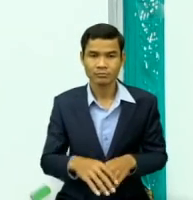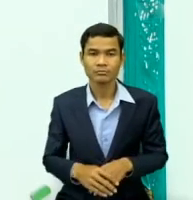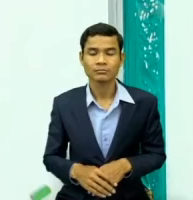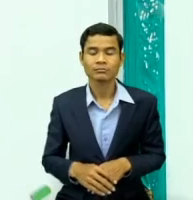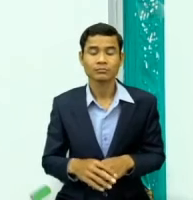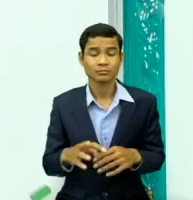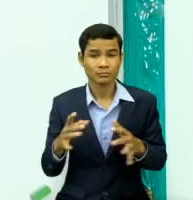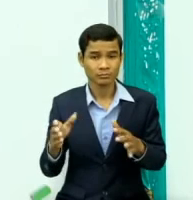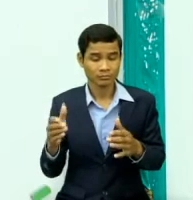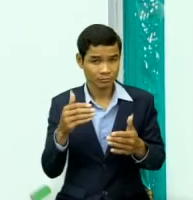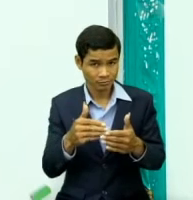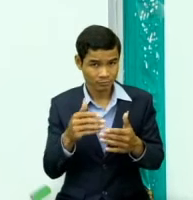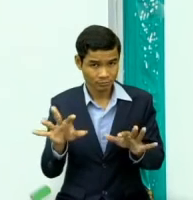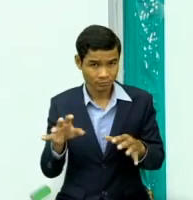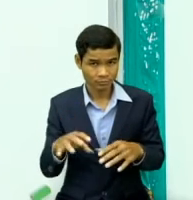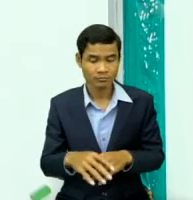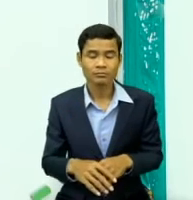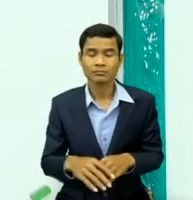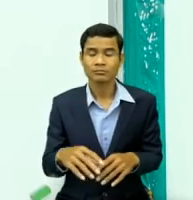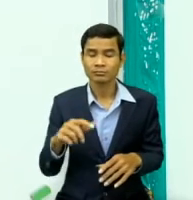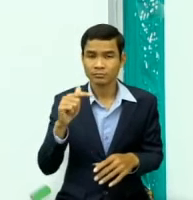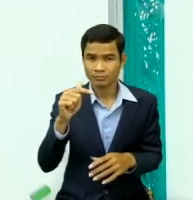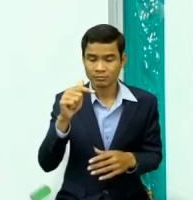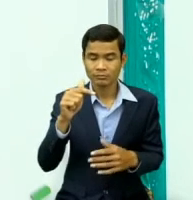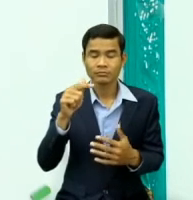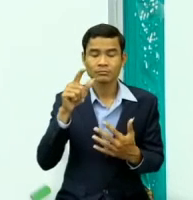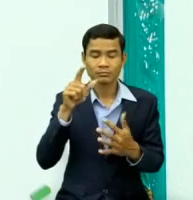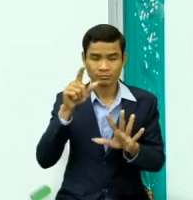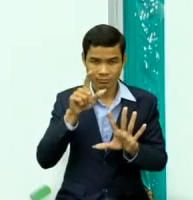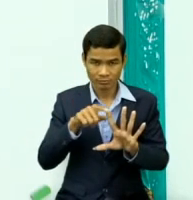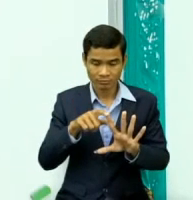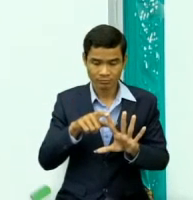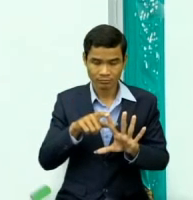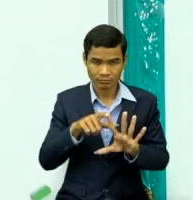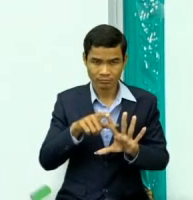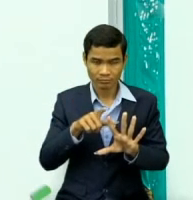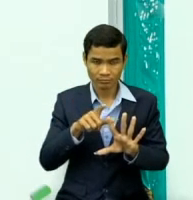chà chị đi rồi hả con ngó miên ạ xó